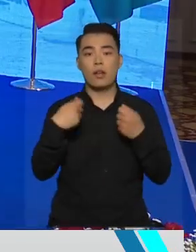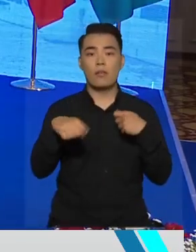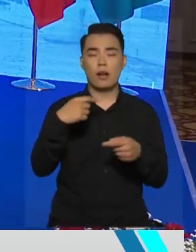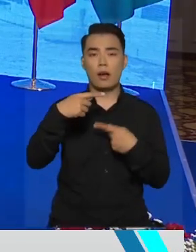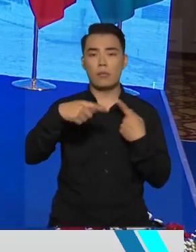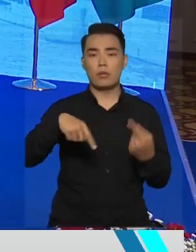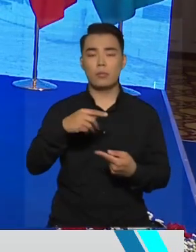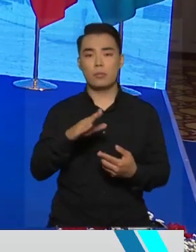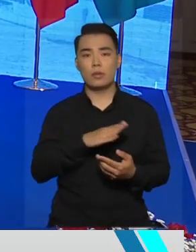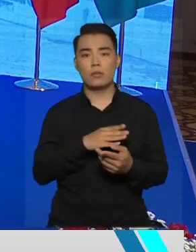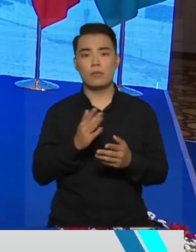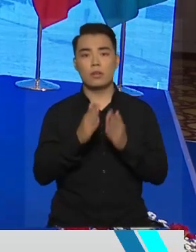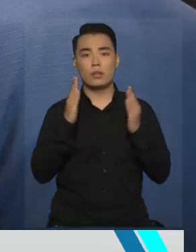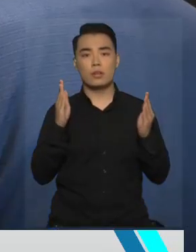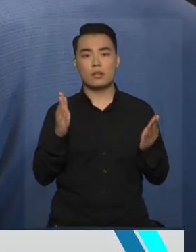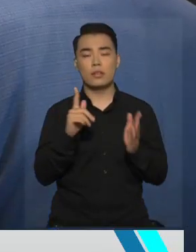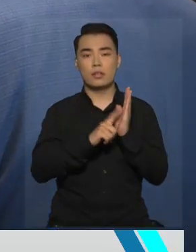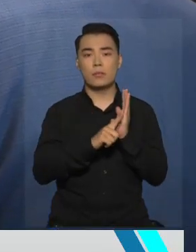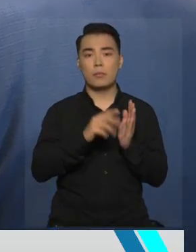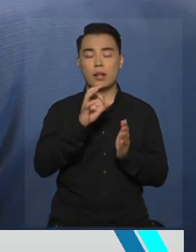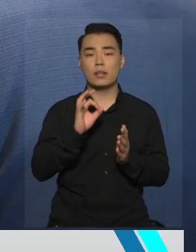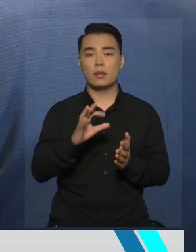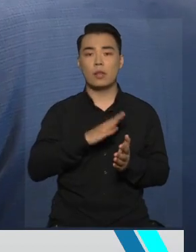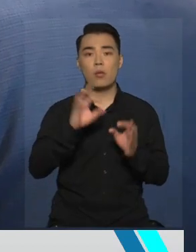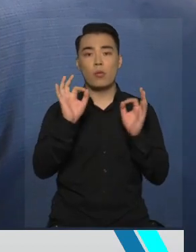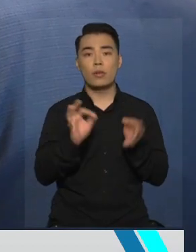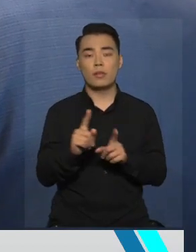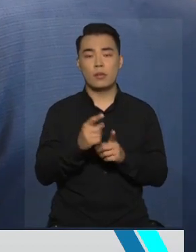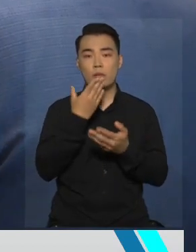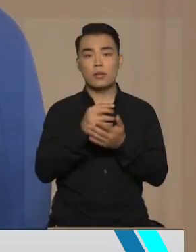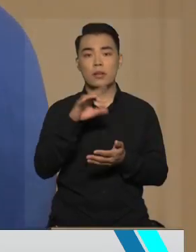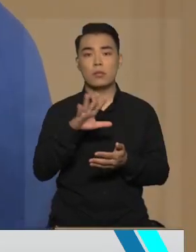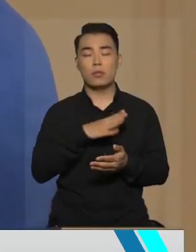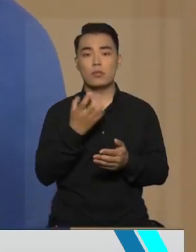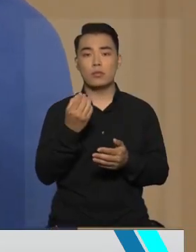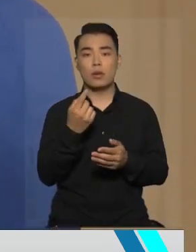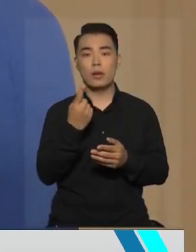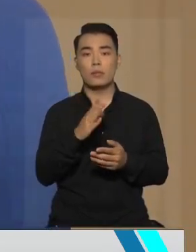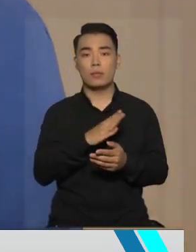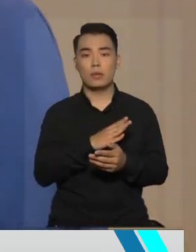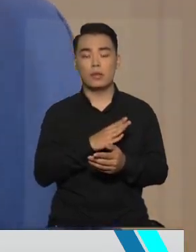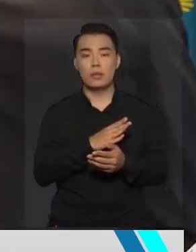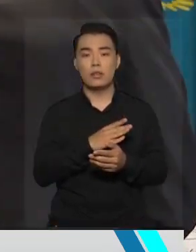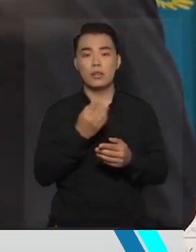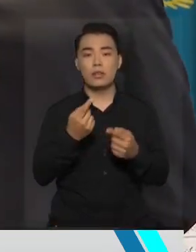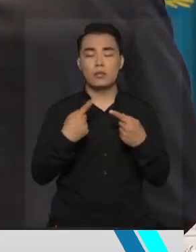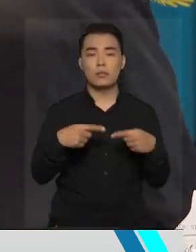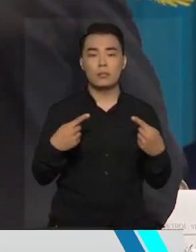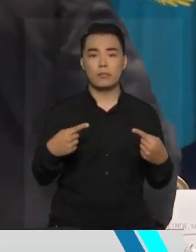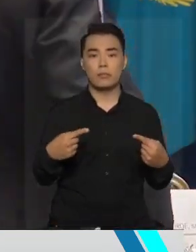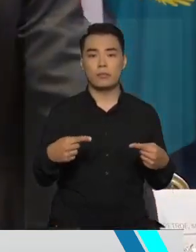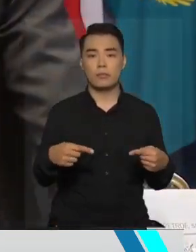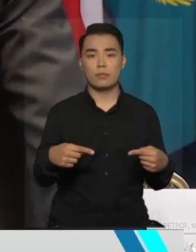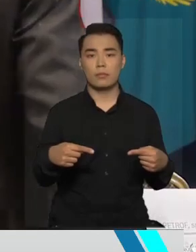между нашими странами вырос на 67%, а осенью в нашу республику прибудет еще одна бизнес-делегация. На этот раз с предложениями